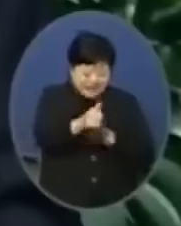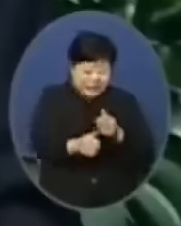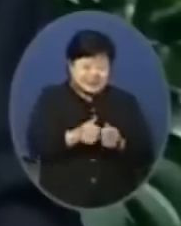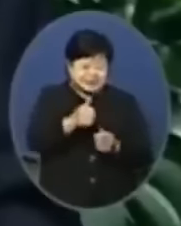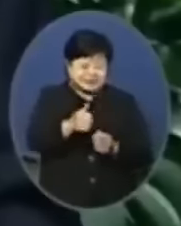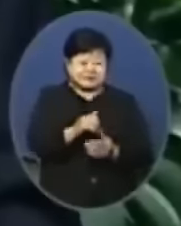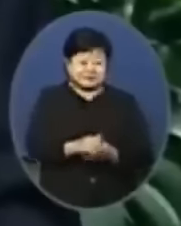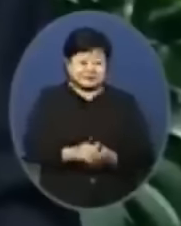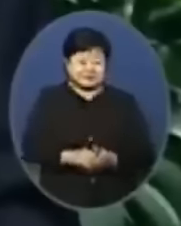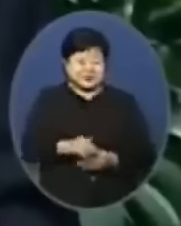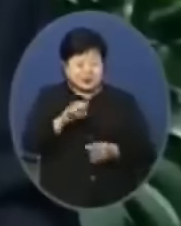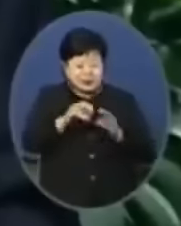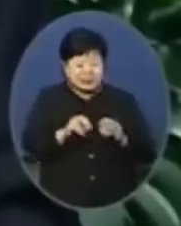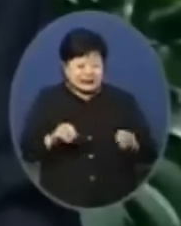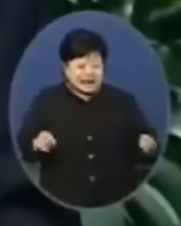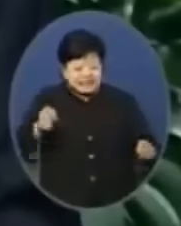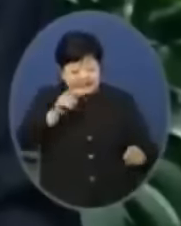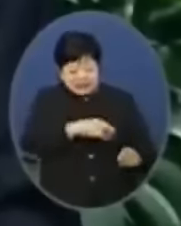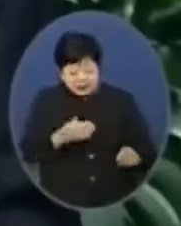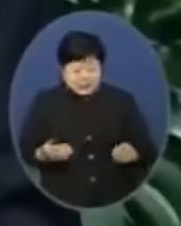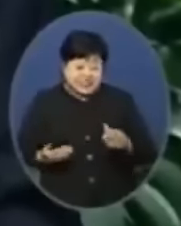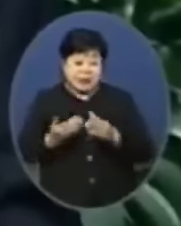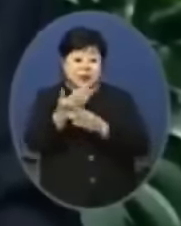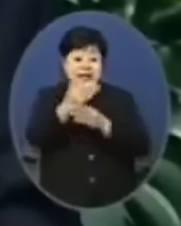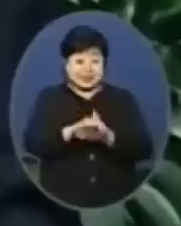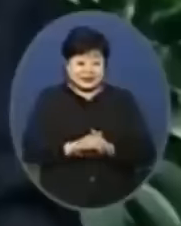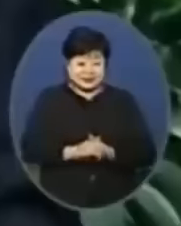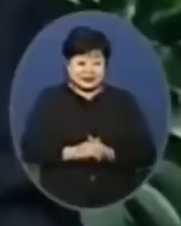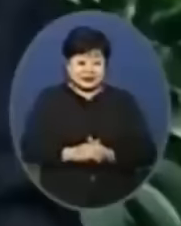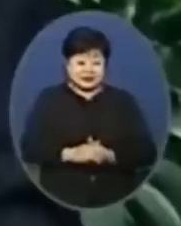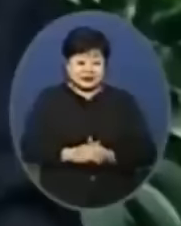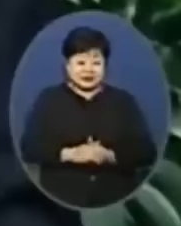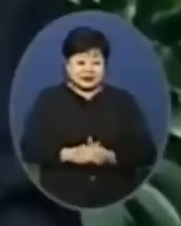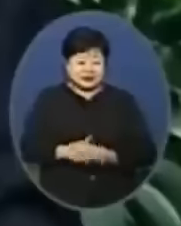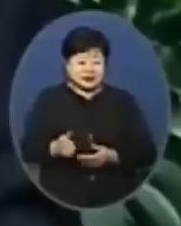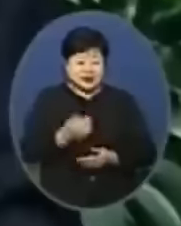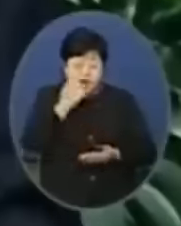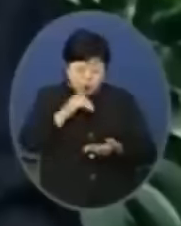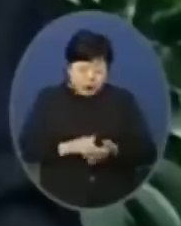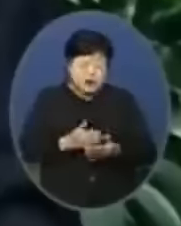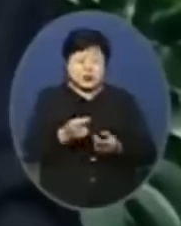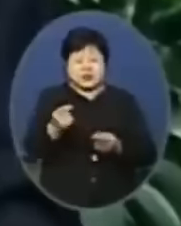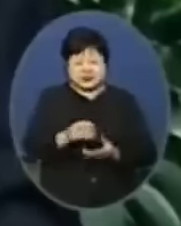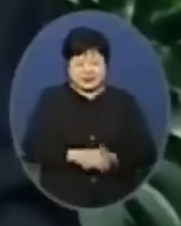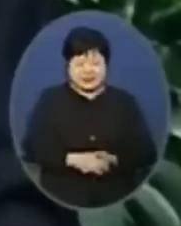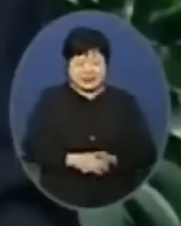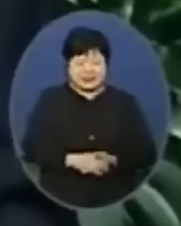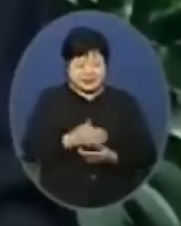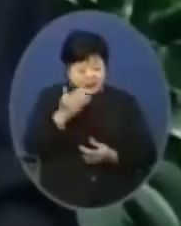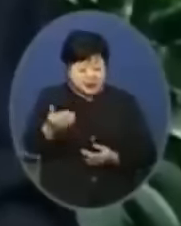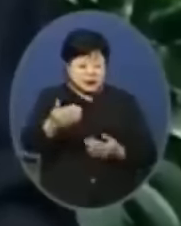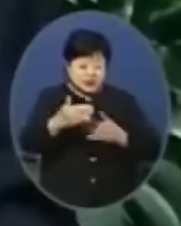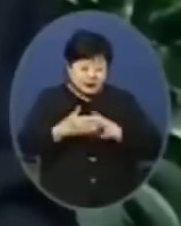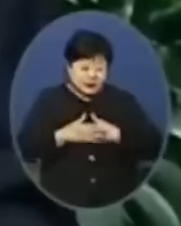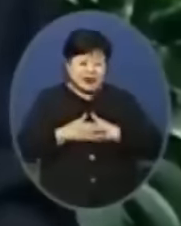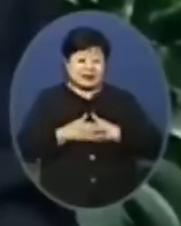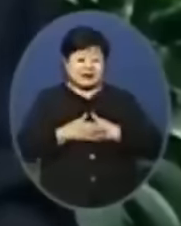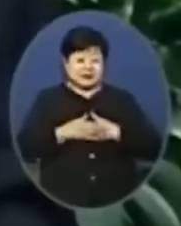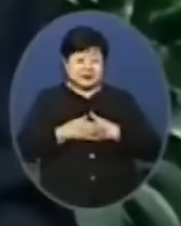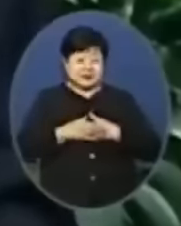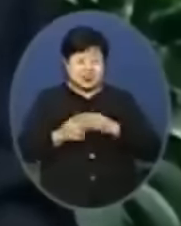하나님은 마른 땅의 시냇물 같습니다. 곤비한 땅의 큰파위 그늘 같습니다. 여러분과 나를